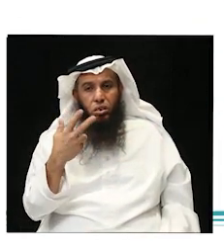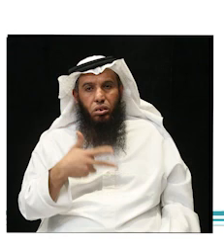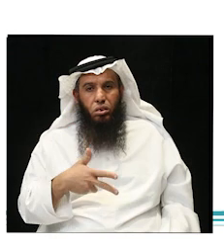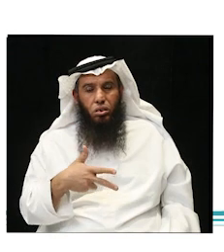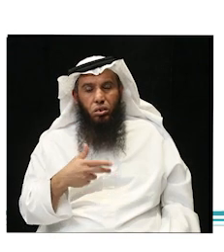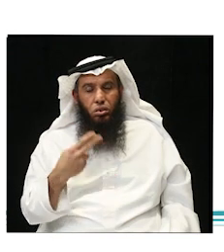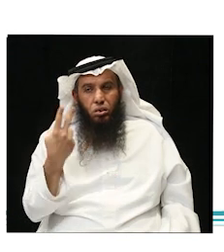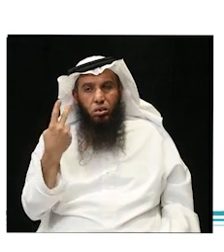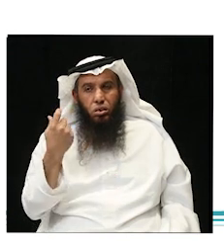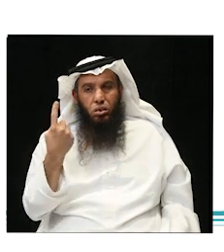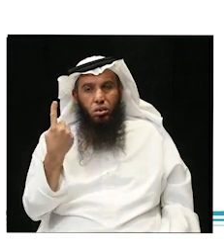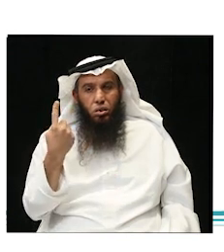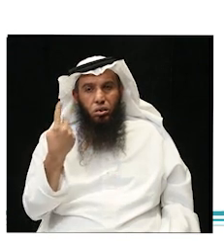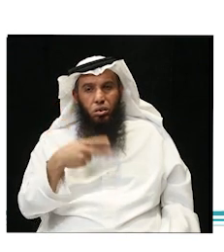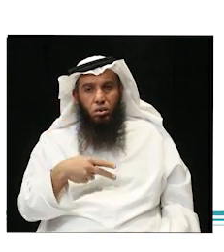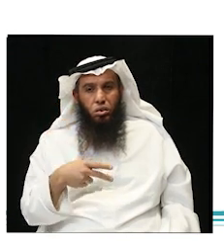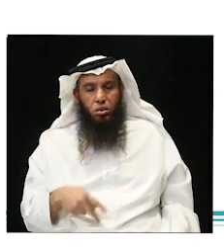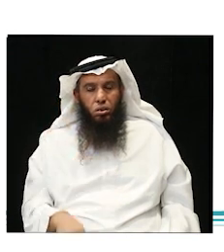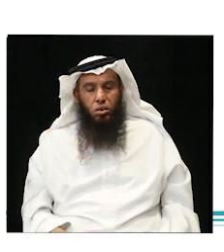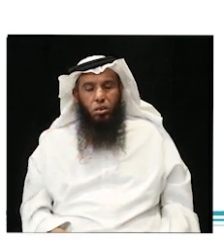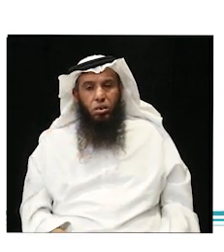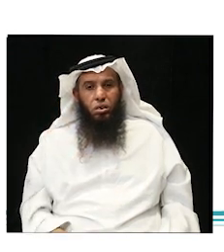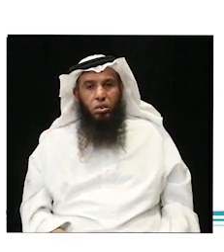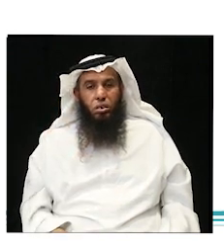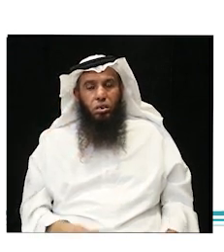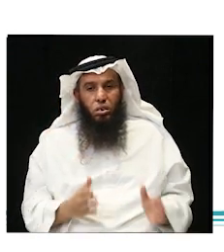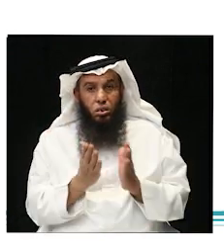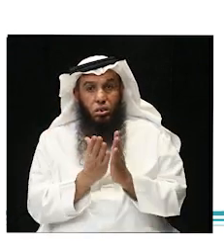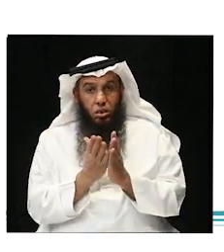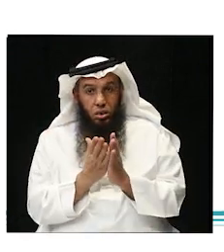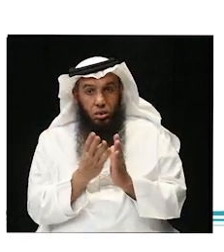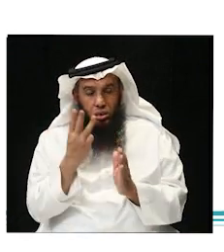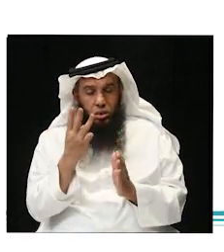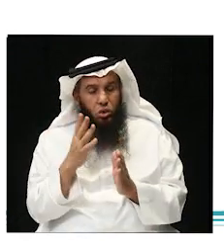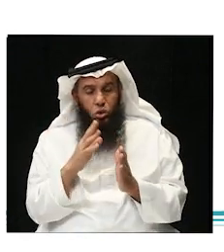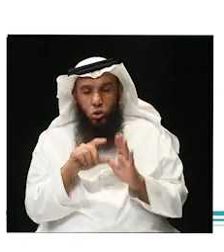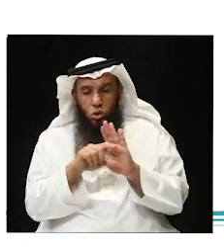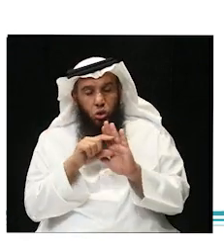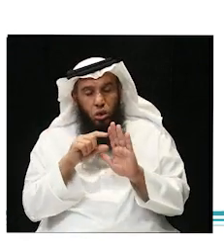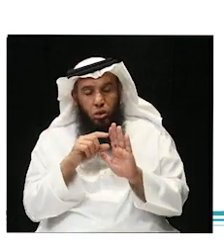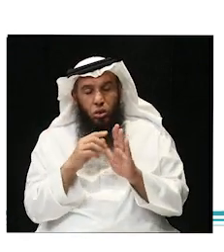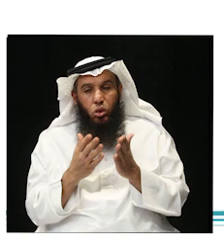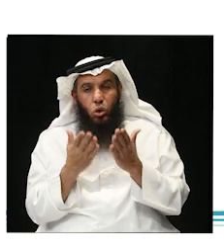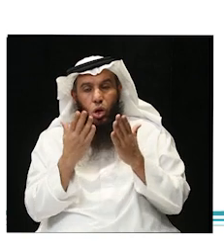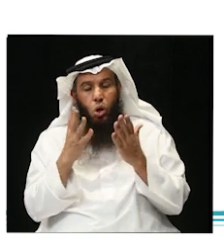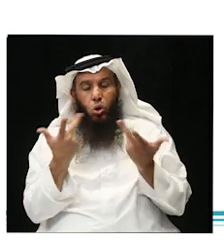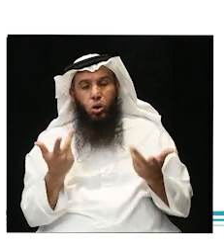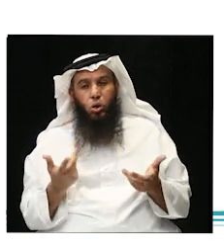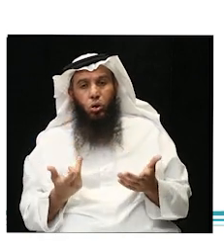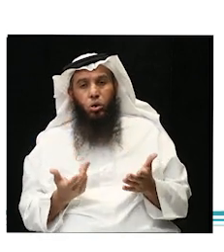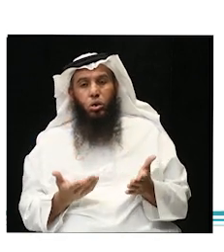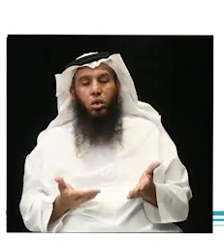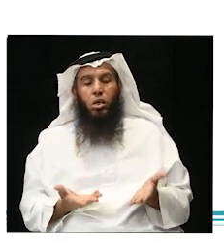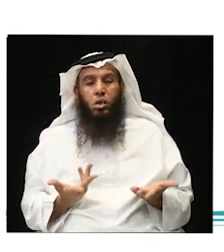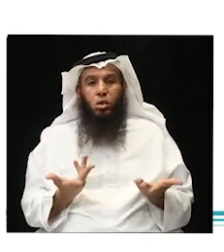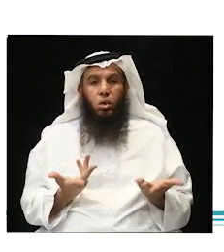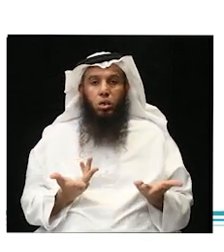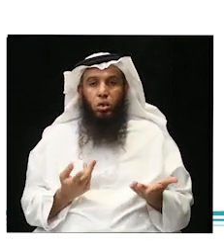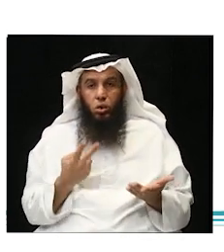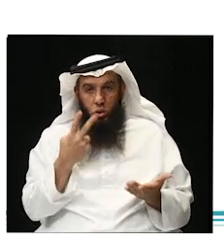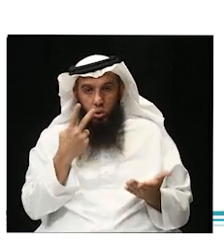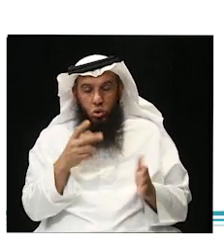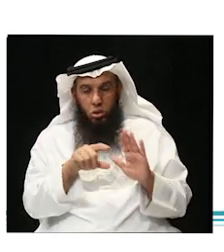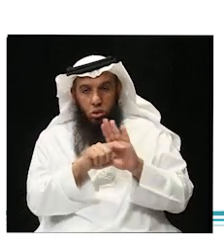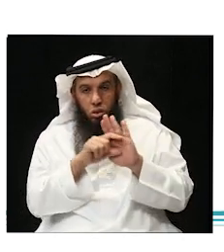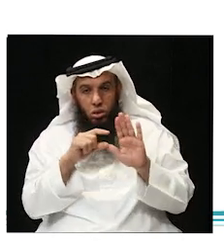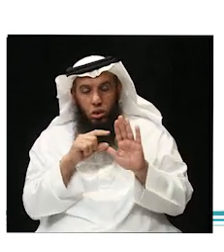ربه سبحانه وتعالى. طيب بماذا؟ هنا ضع تحت خط بسؤاله ما يريد: يا ربي وفقني،